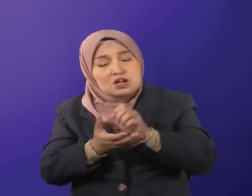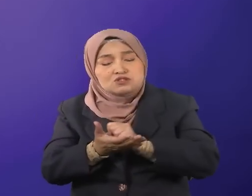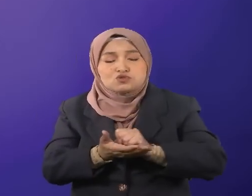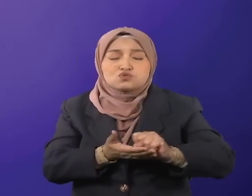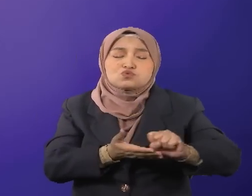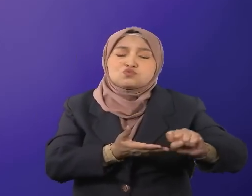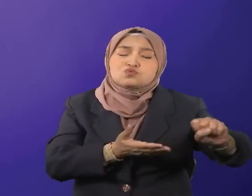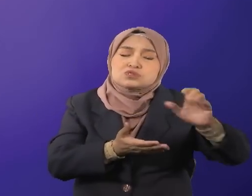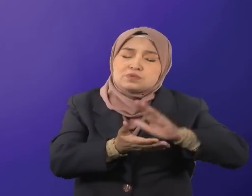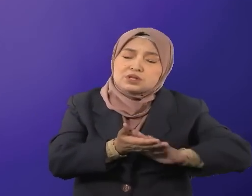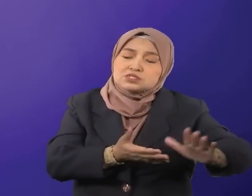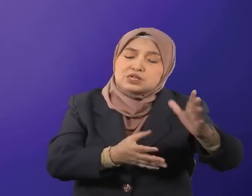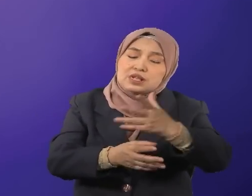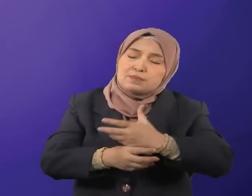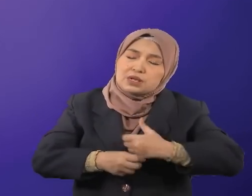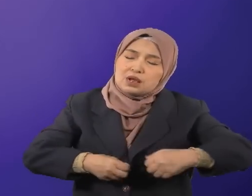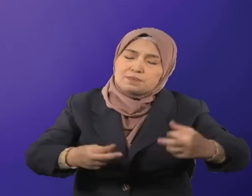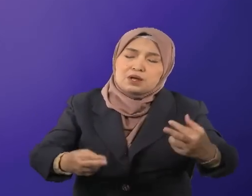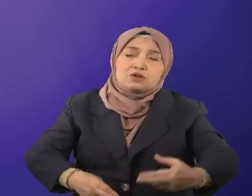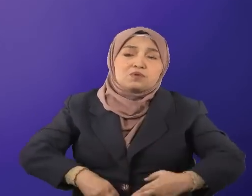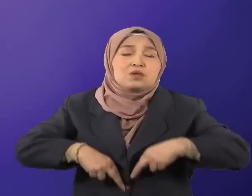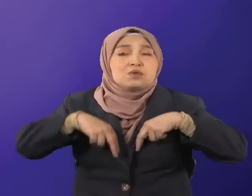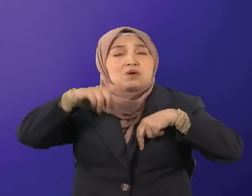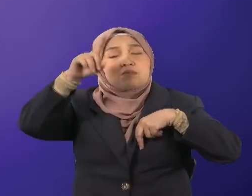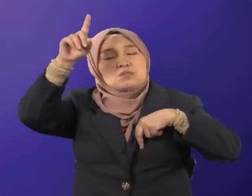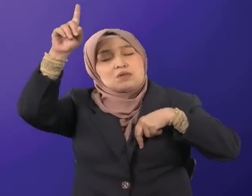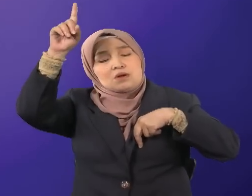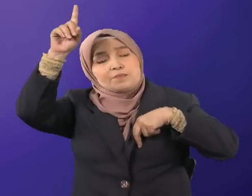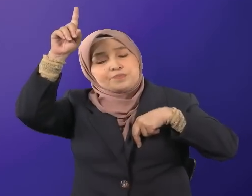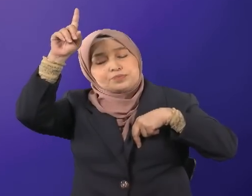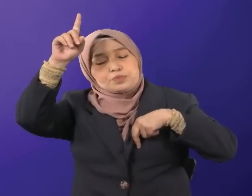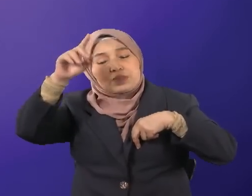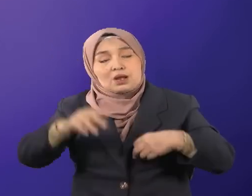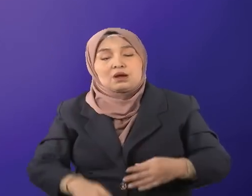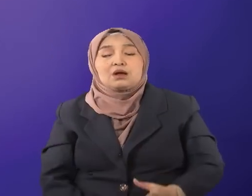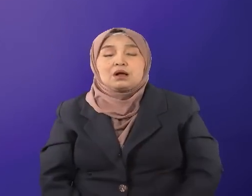ورضوان من الله